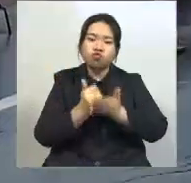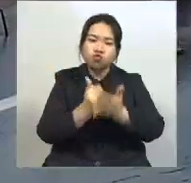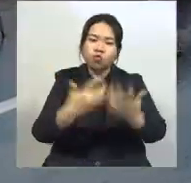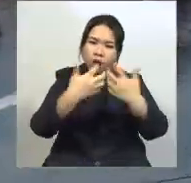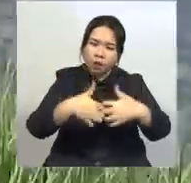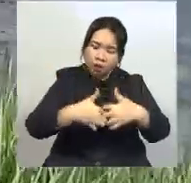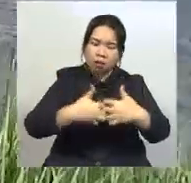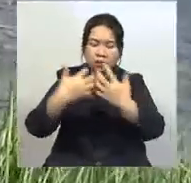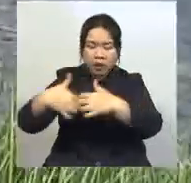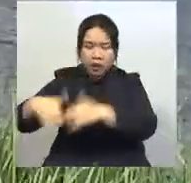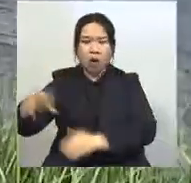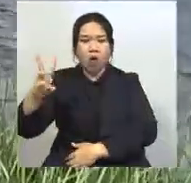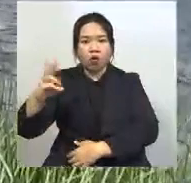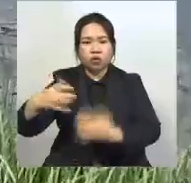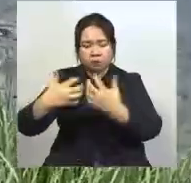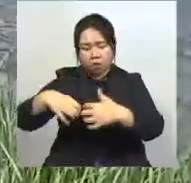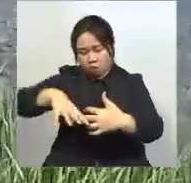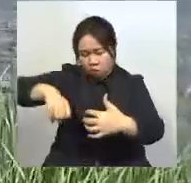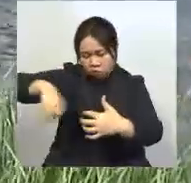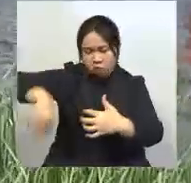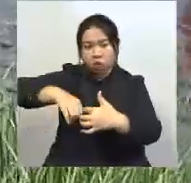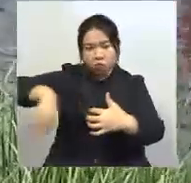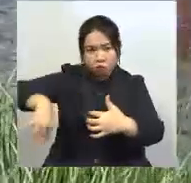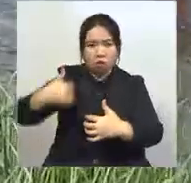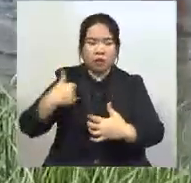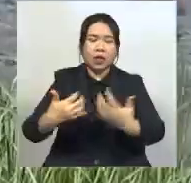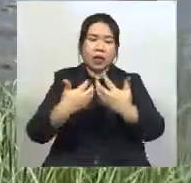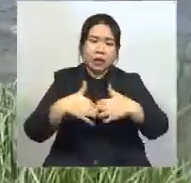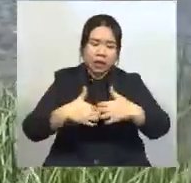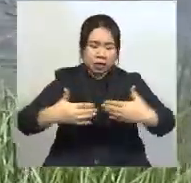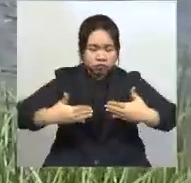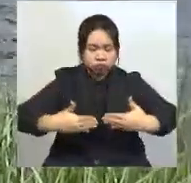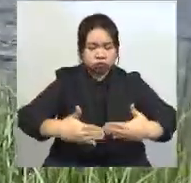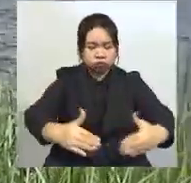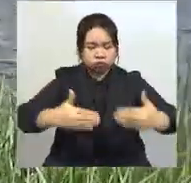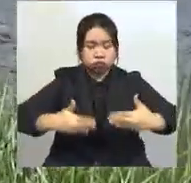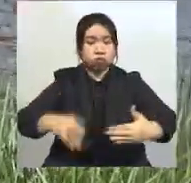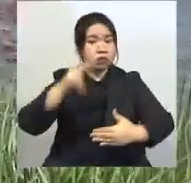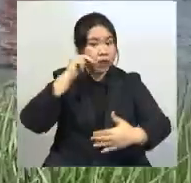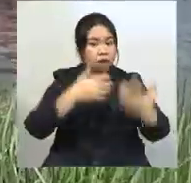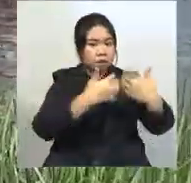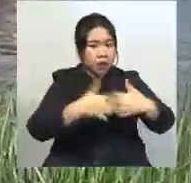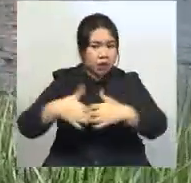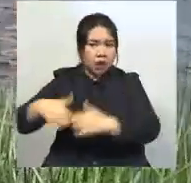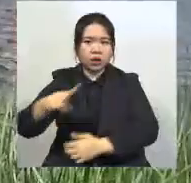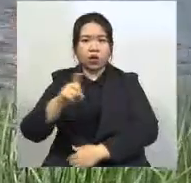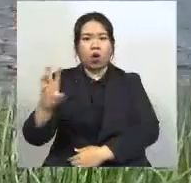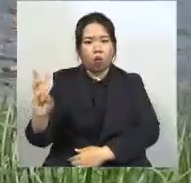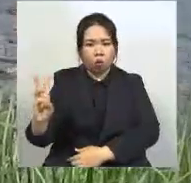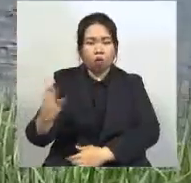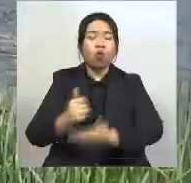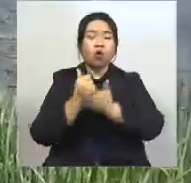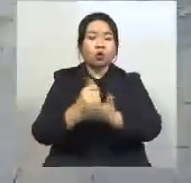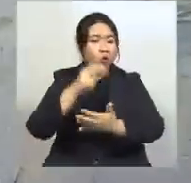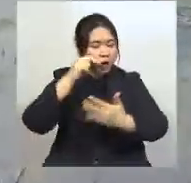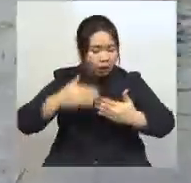ำจำนวน60เครื่องช่วยผลักดันน้ำนะคะแล้วก็มีเครื่องผลักดันน้ำอีกจำนวน106เครื่องเพื่อเร่งการระบายน้ำออก